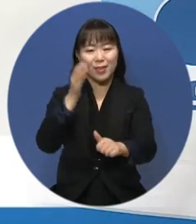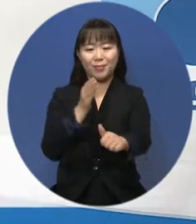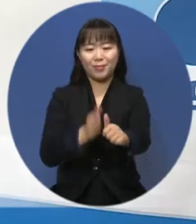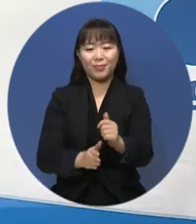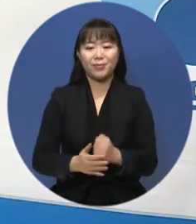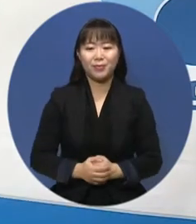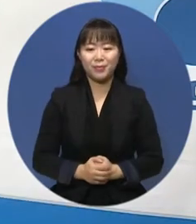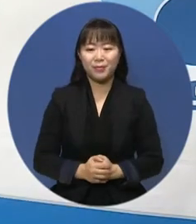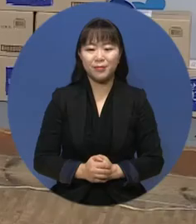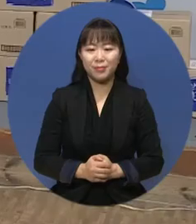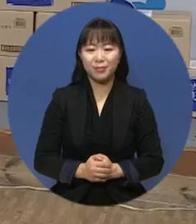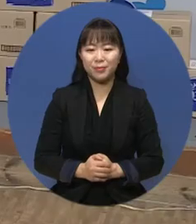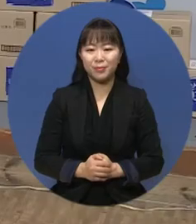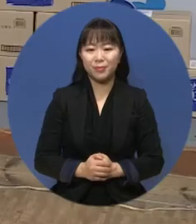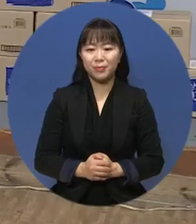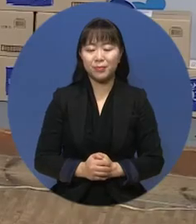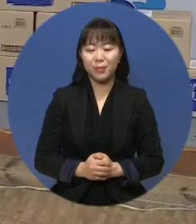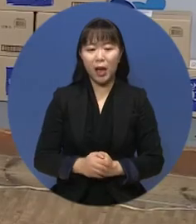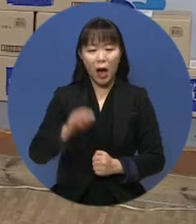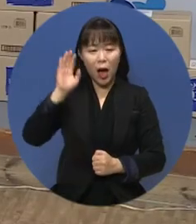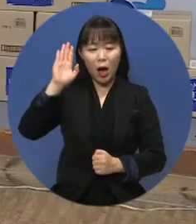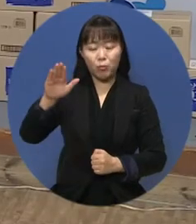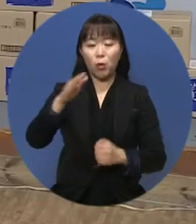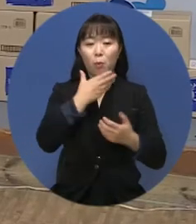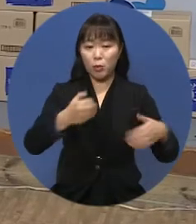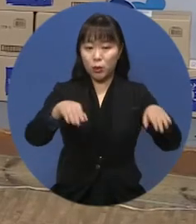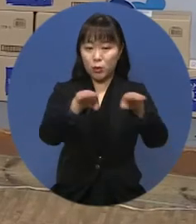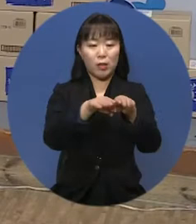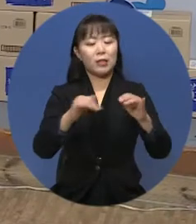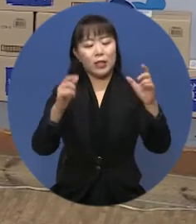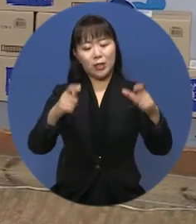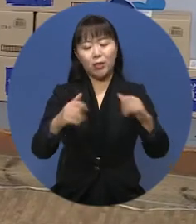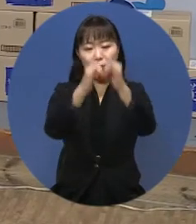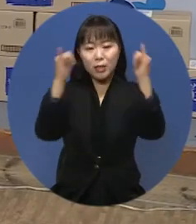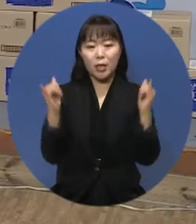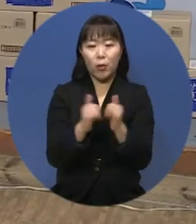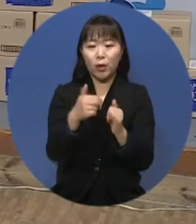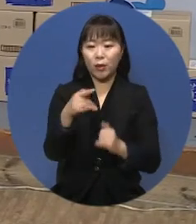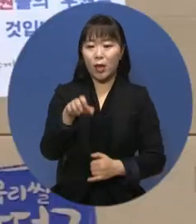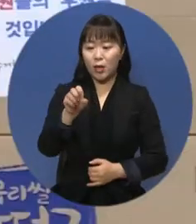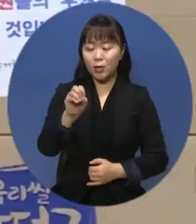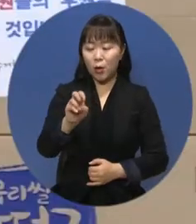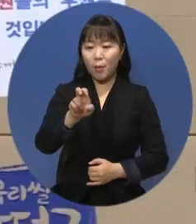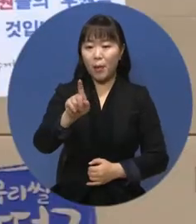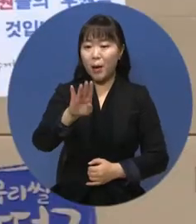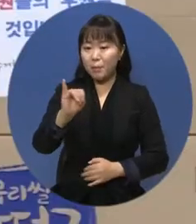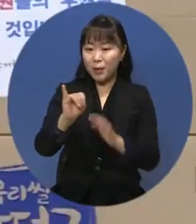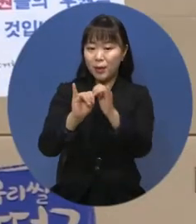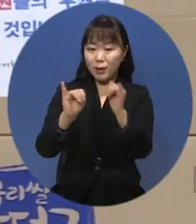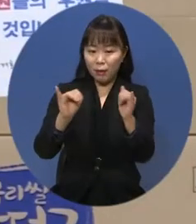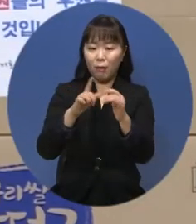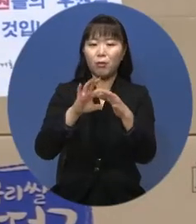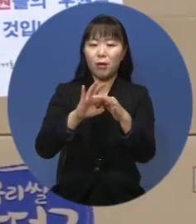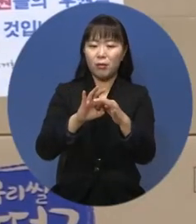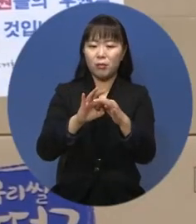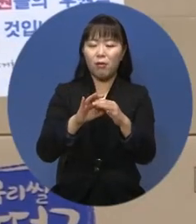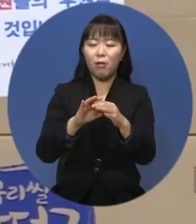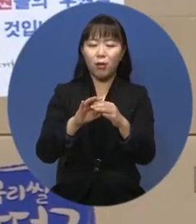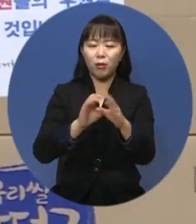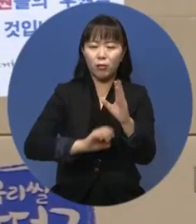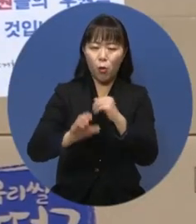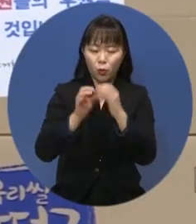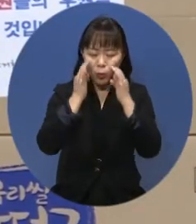좋겠습니다 앞으로도 복지관은 지역사회의 대성 마비 인을 위한 발걸음을 의 박차를 가할